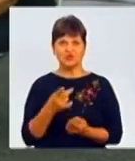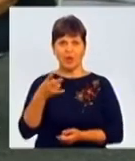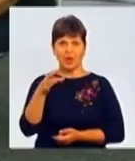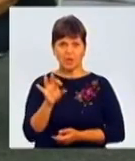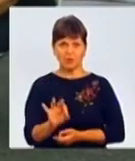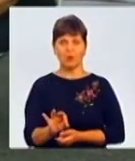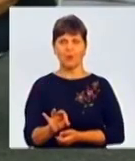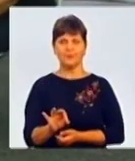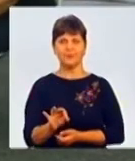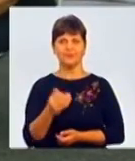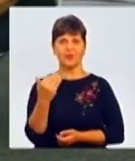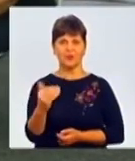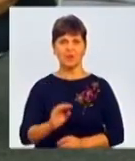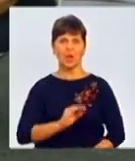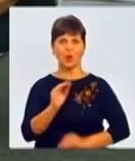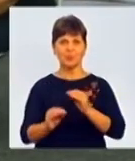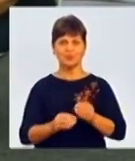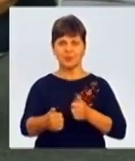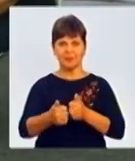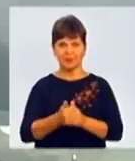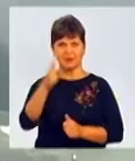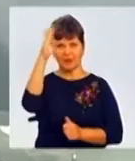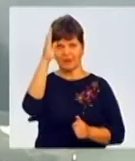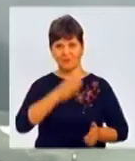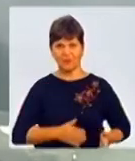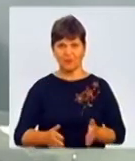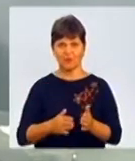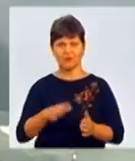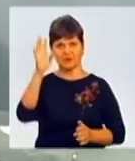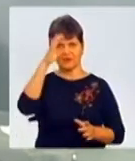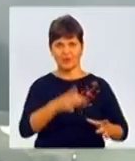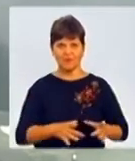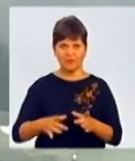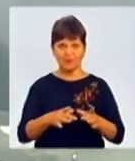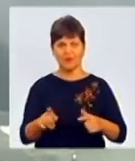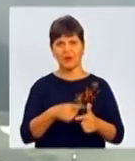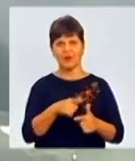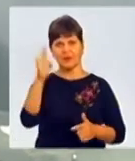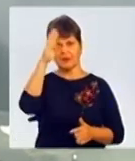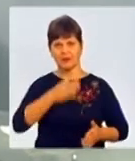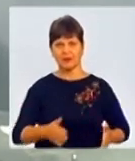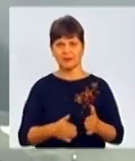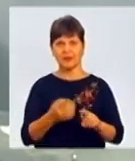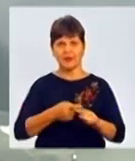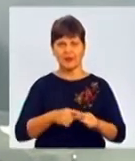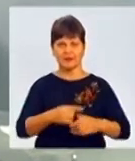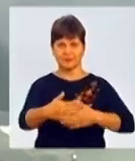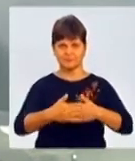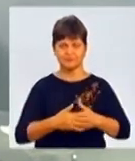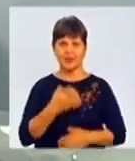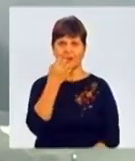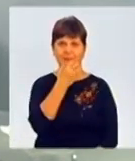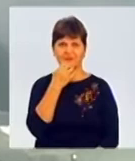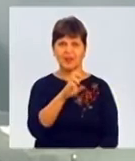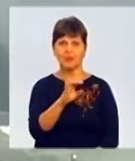зазвичай вони облаштовані біля водоймищ, чи то ставки, чи то річка, чимало знаходиться саме на березі Південного Бугу.